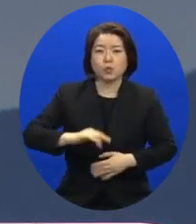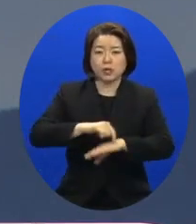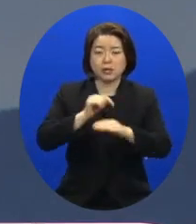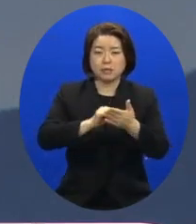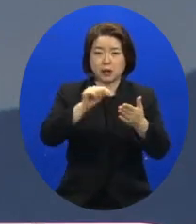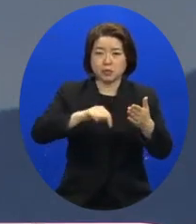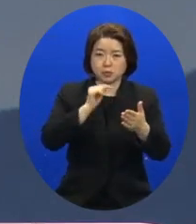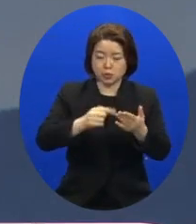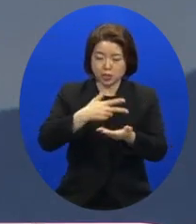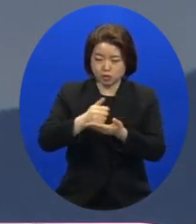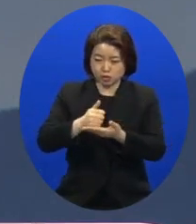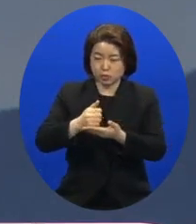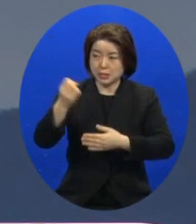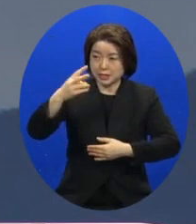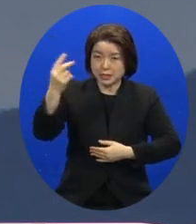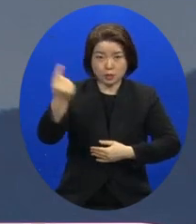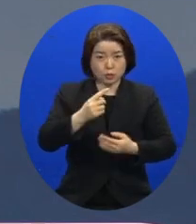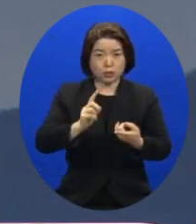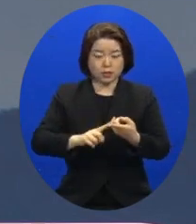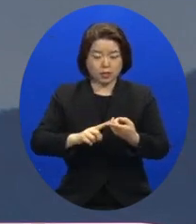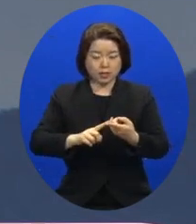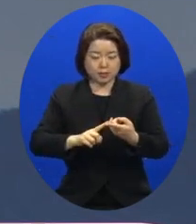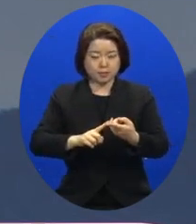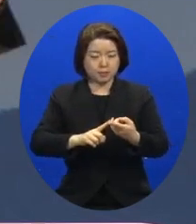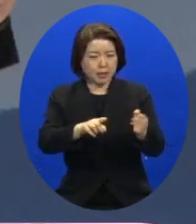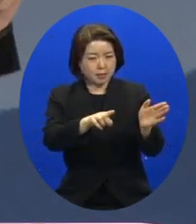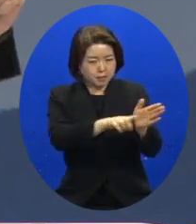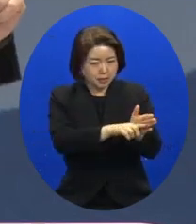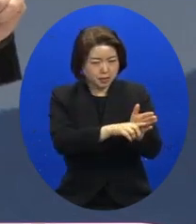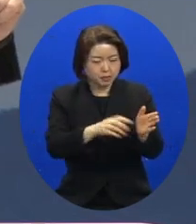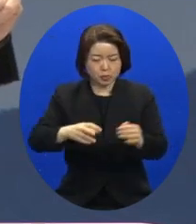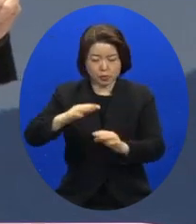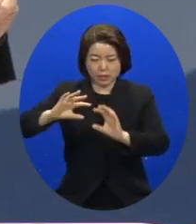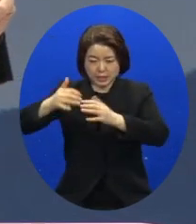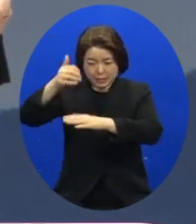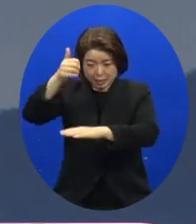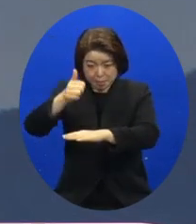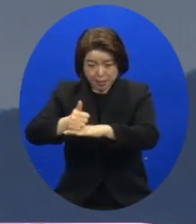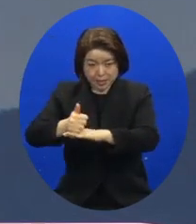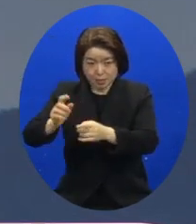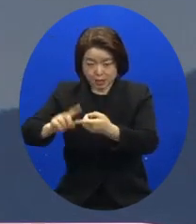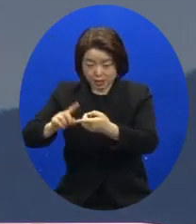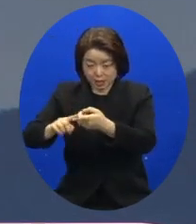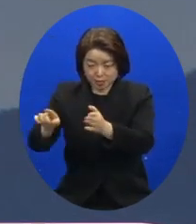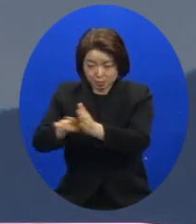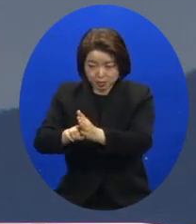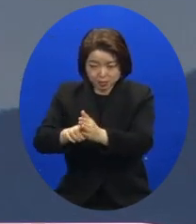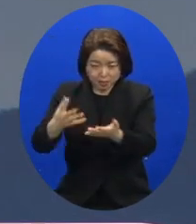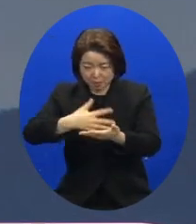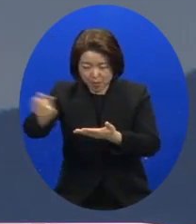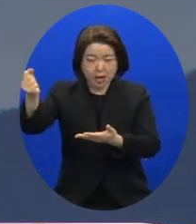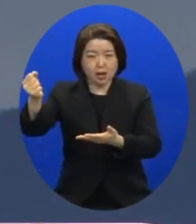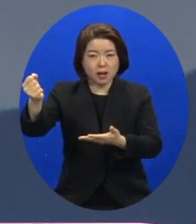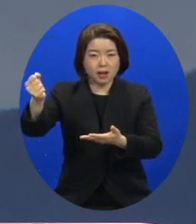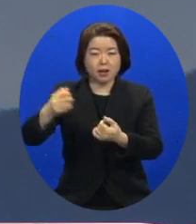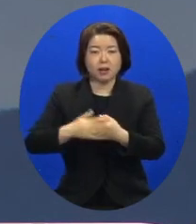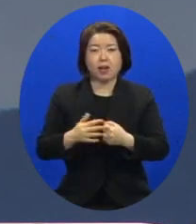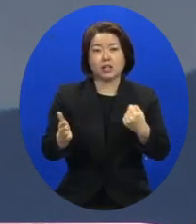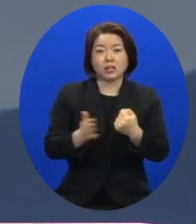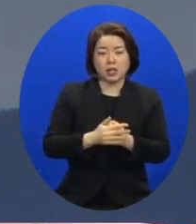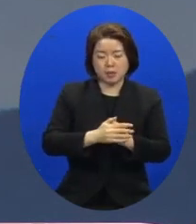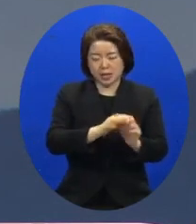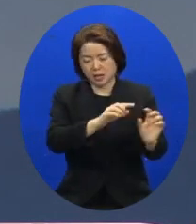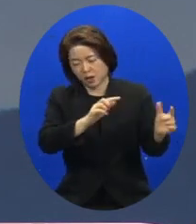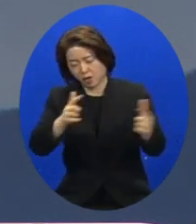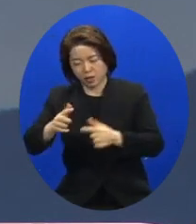재림에 대한 믿음, 종말에 대한 신앙에 뺏어가려고 합니다. 그래서 온갖